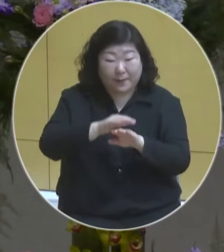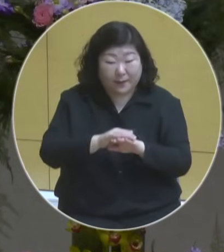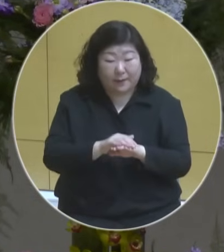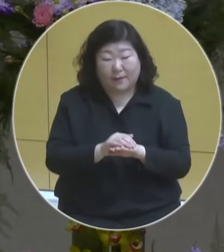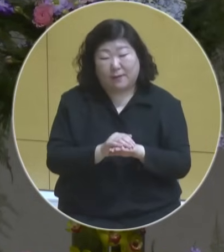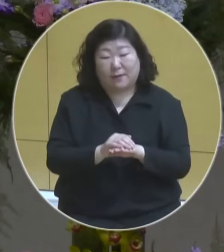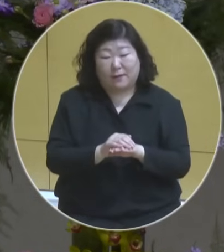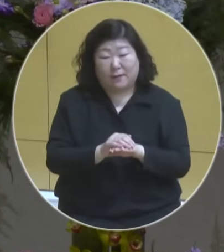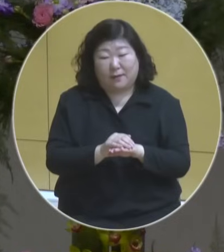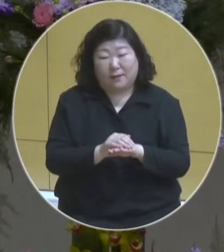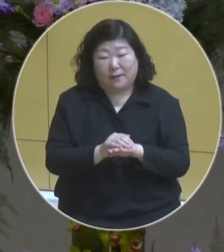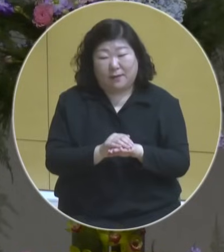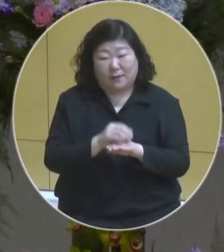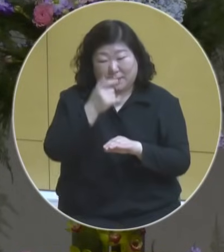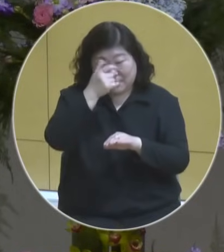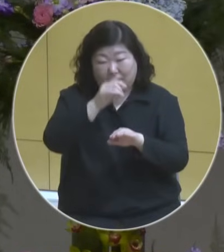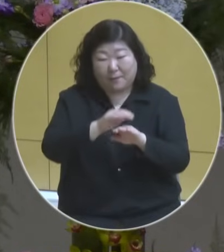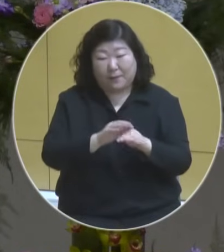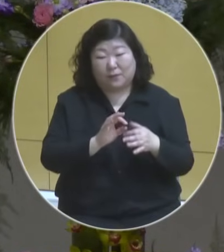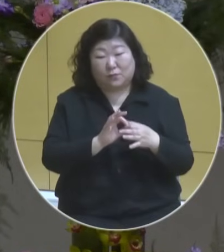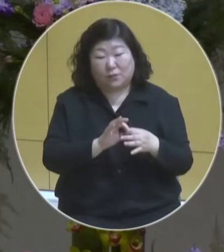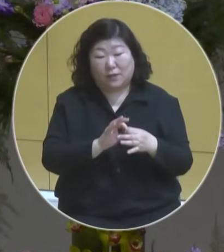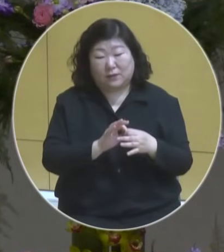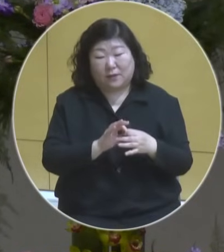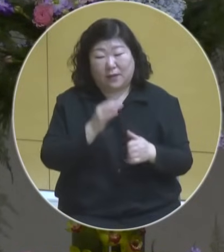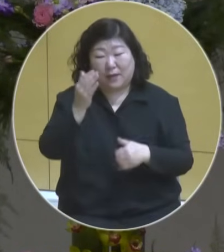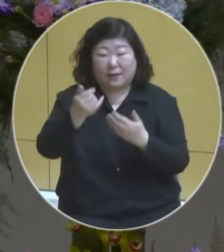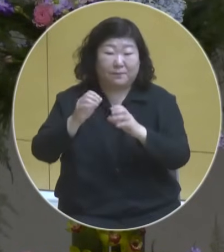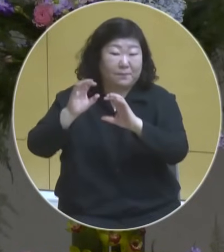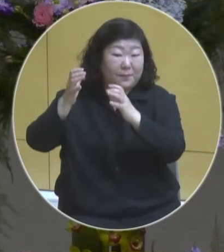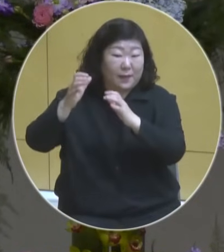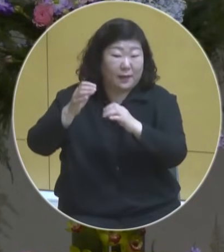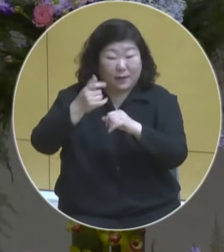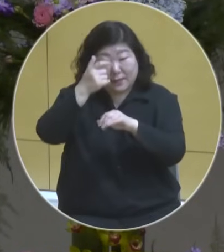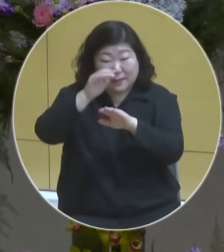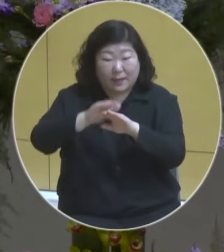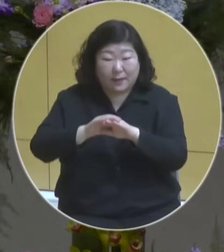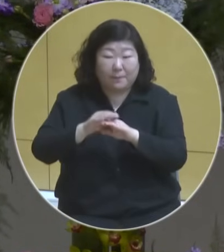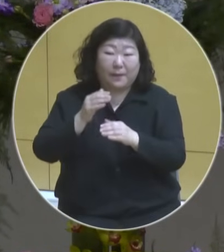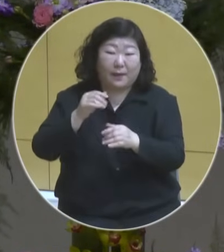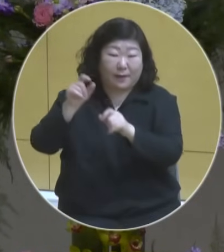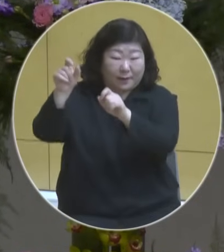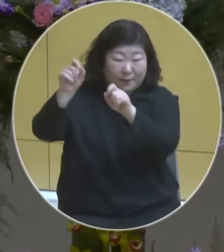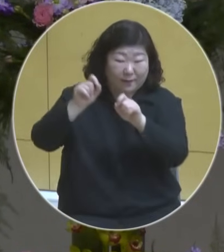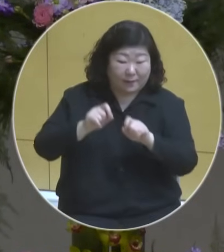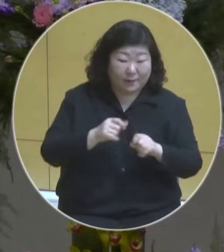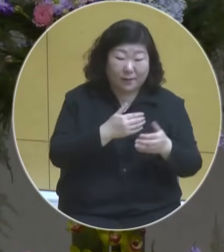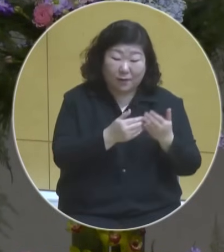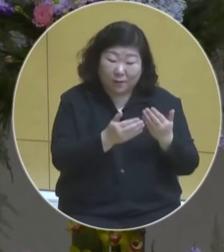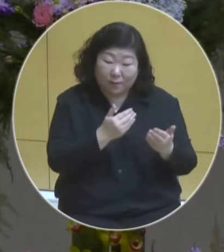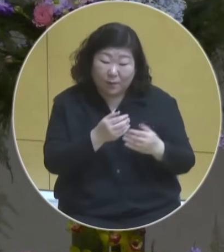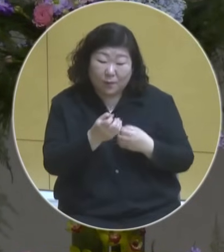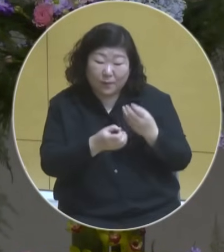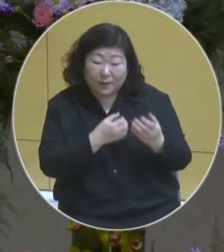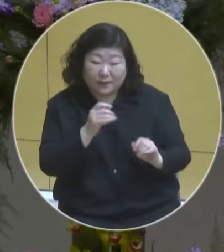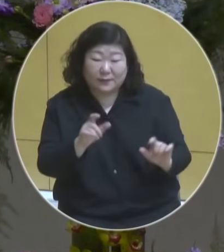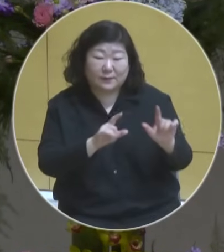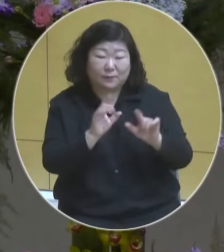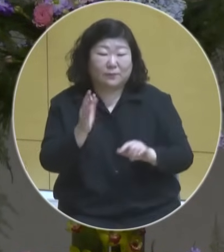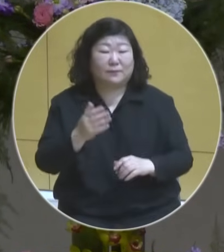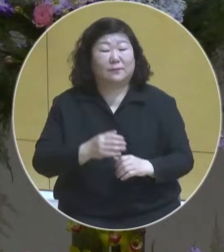오늘이 예배를 통해서 하나님 나라의 그 예배를 천국 예배를 경험하고 고백하는 그런 삶이